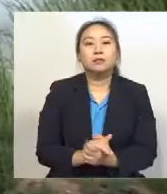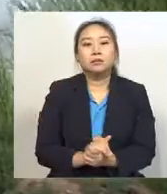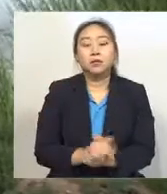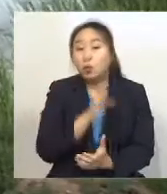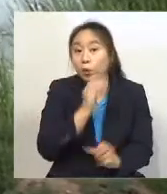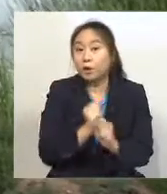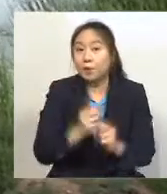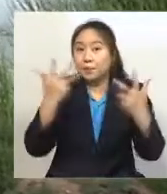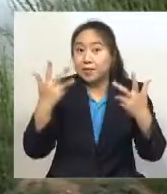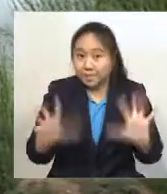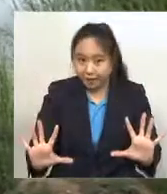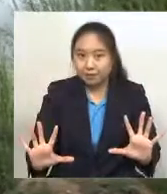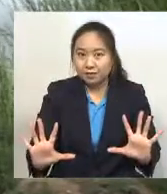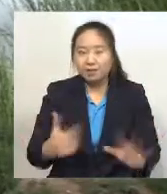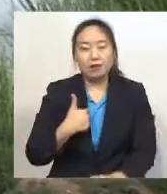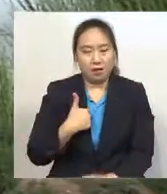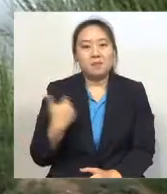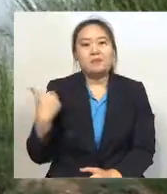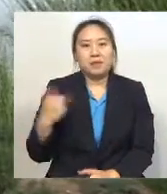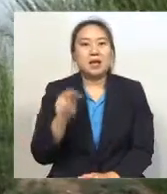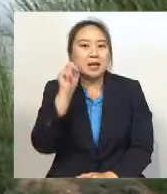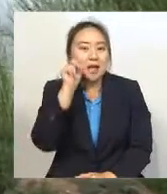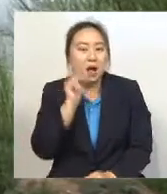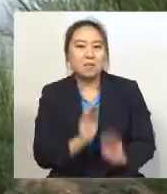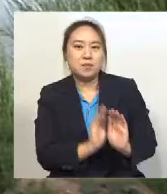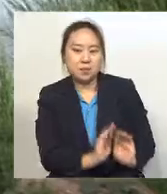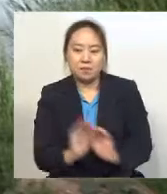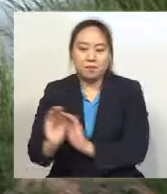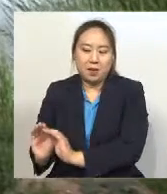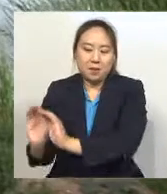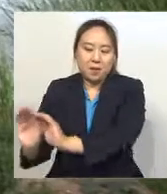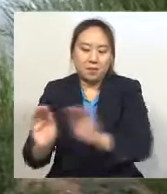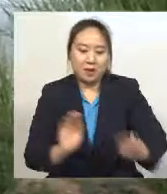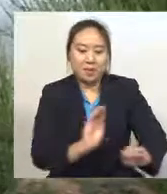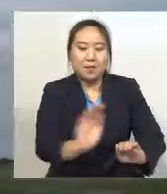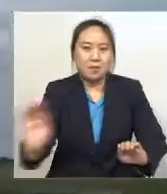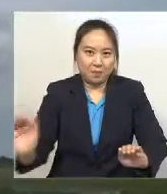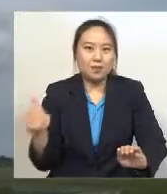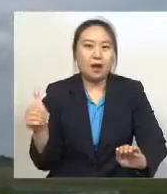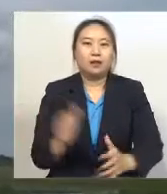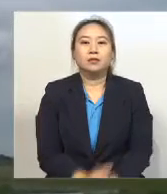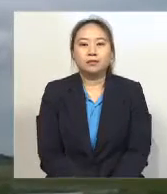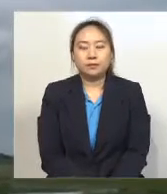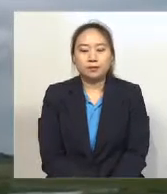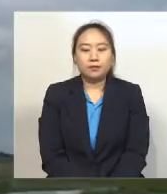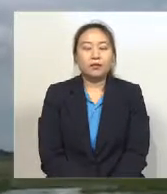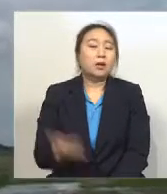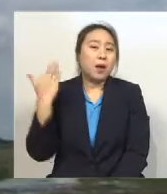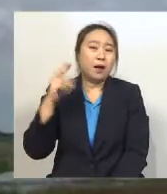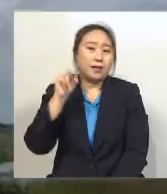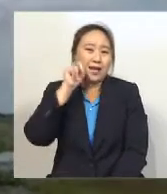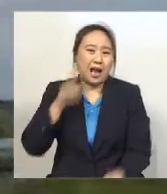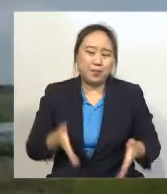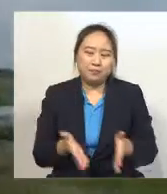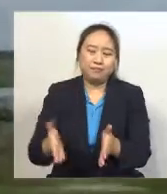าดำเนินการแล้วเสร็จเนี่ยเราก็จะสามารถมีปริมาณน้ำเก็บกักเพิ่มมากขึ้นอีก ที่ผ่านมาลำน้ำชีที่มี